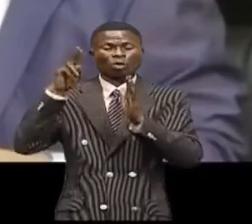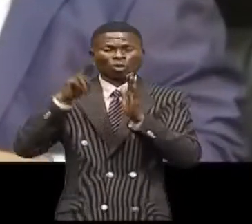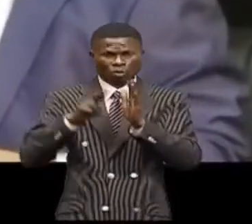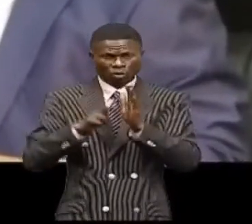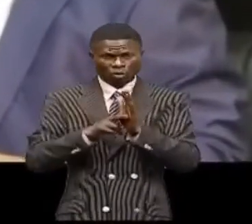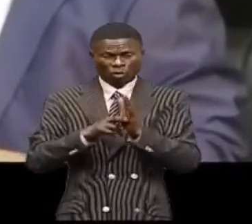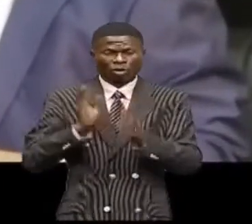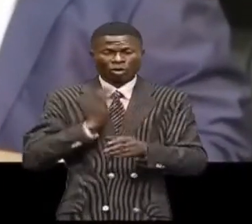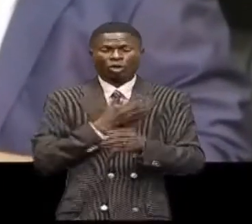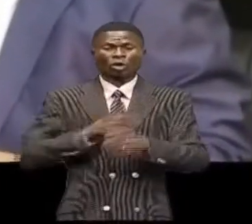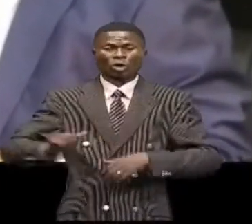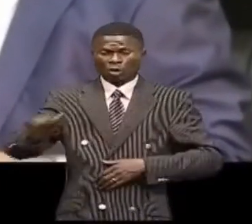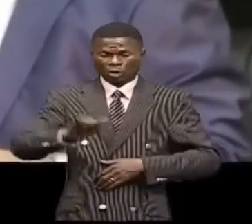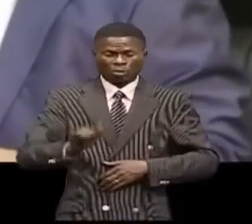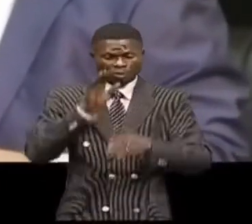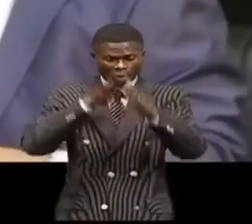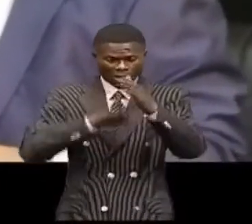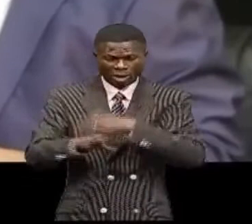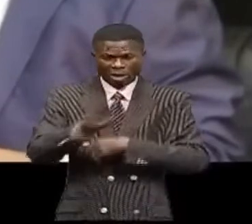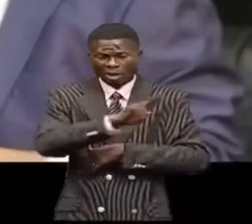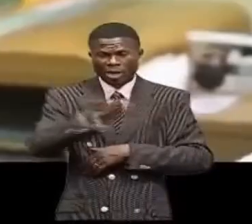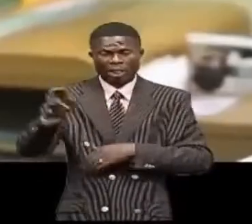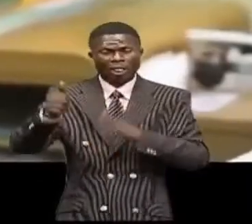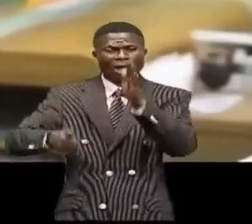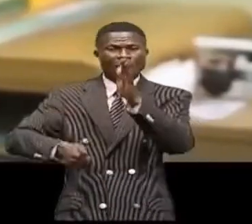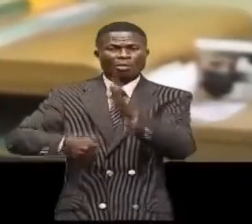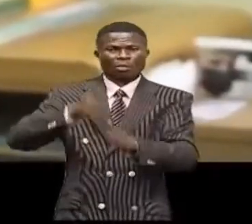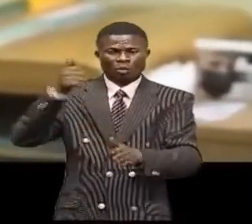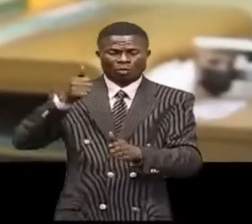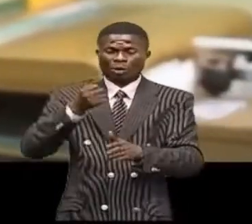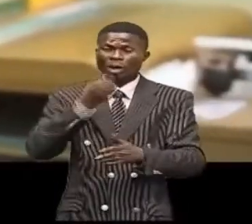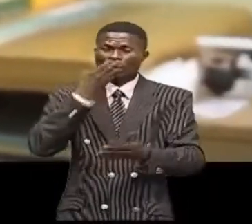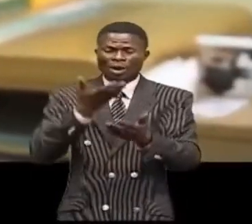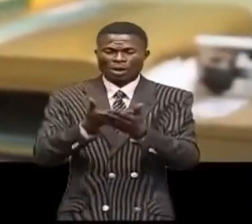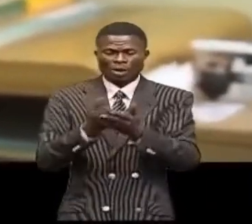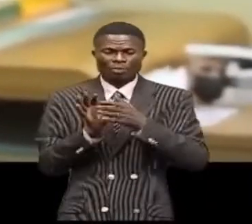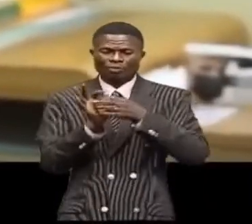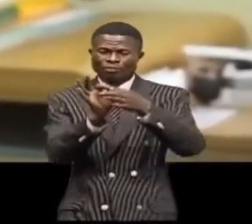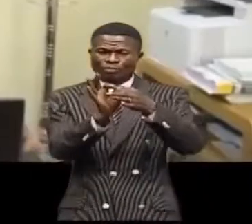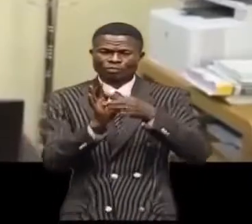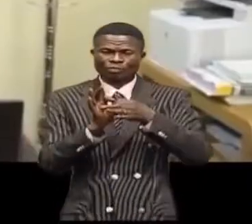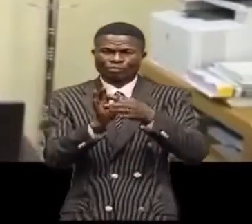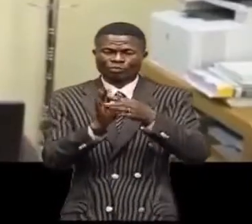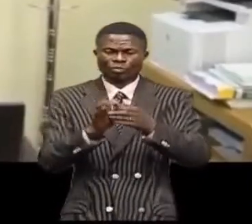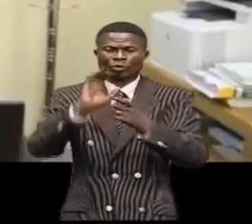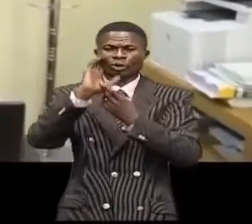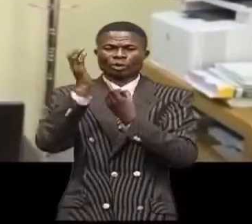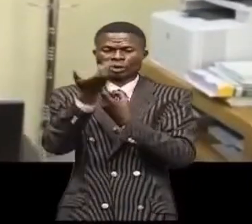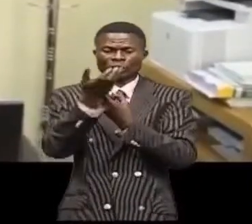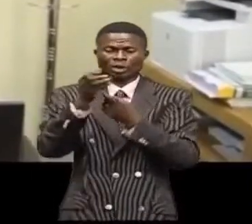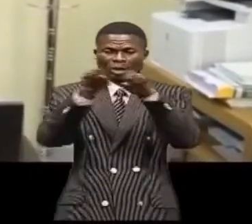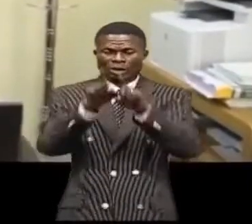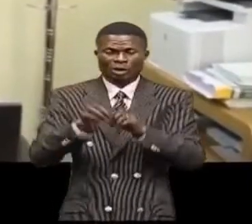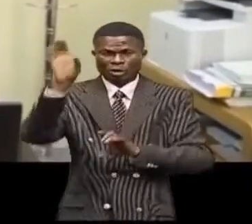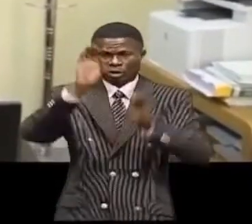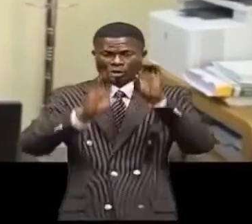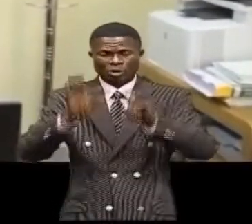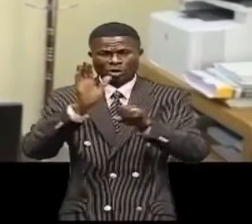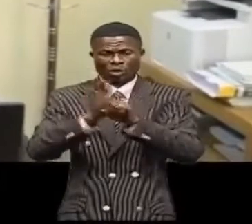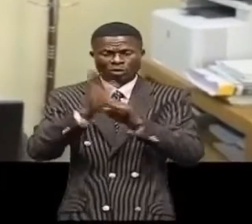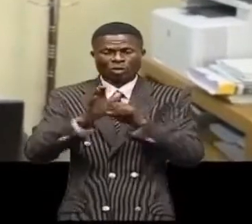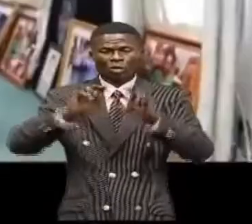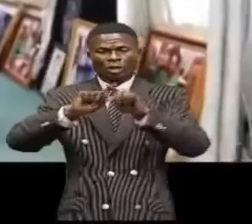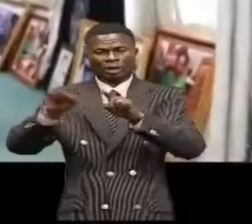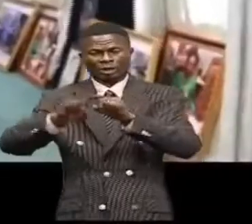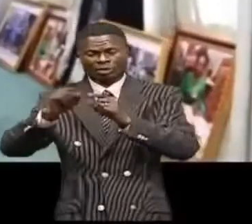laquelle notre pays a adhéré en 2011, est un modèle de coopération culturelle et scientifique interuniversitaire